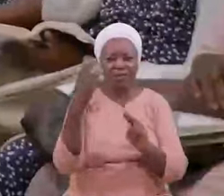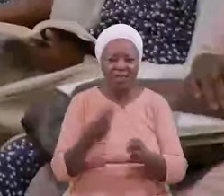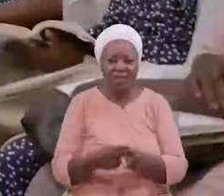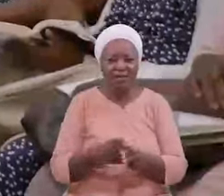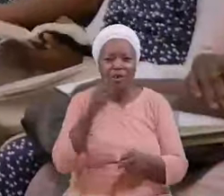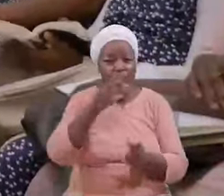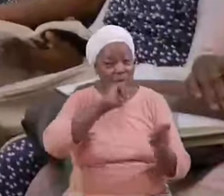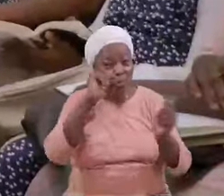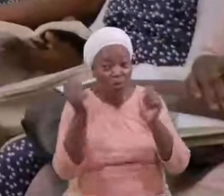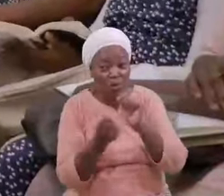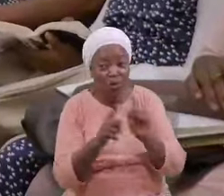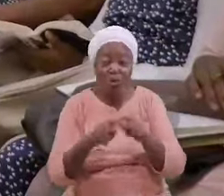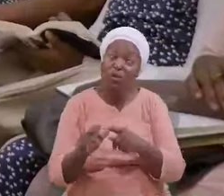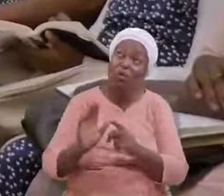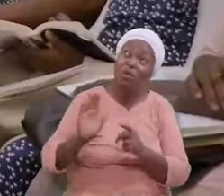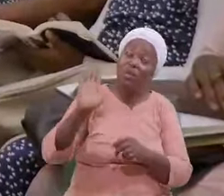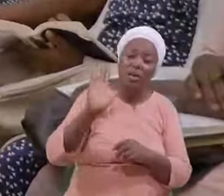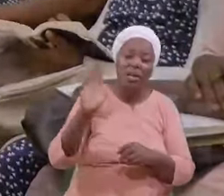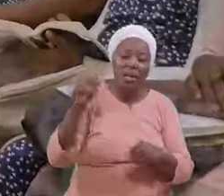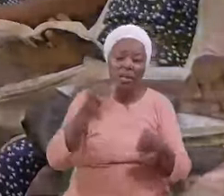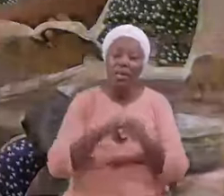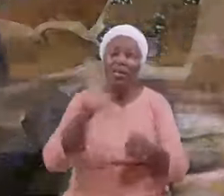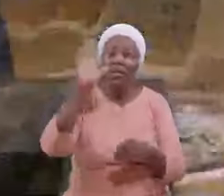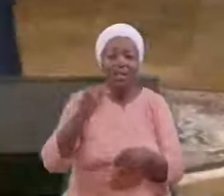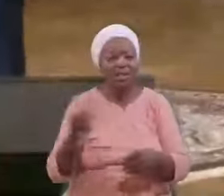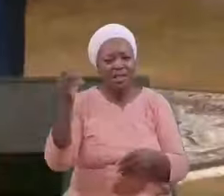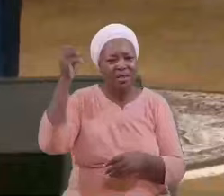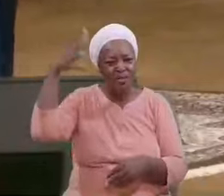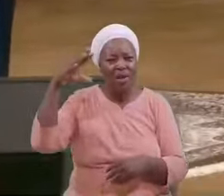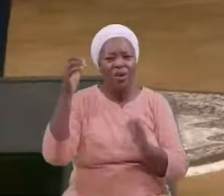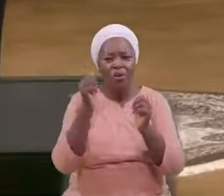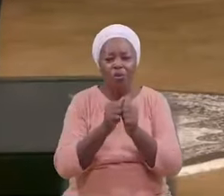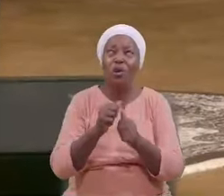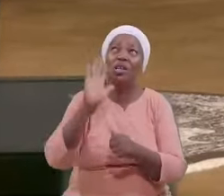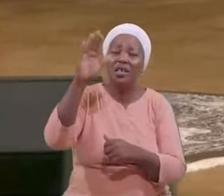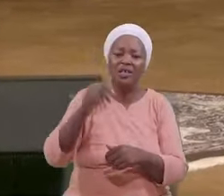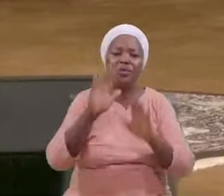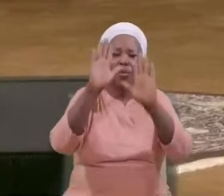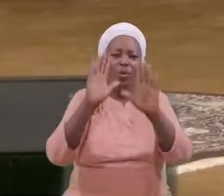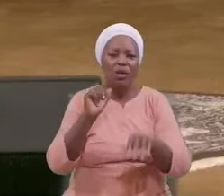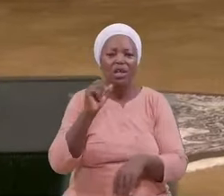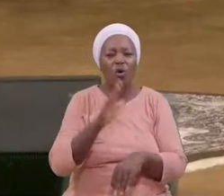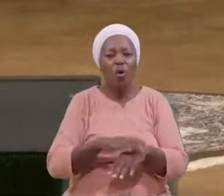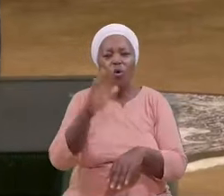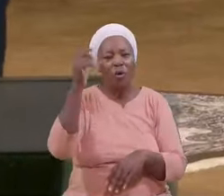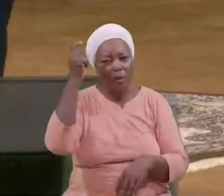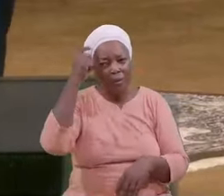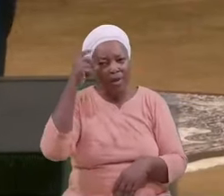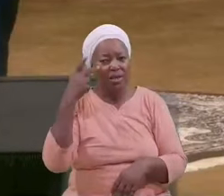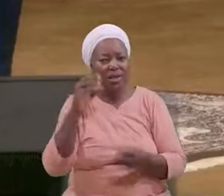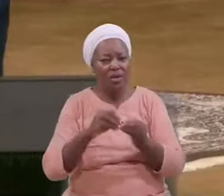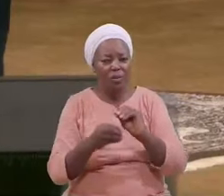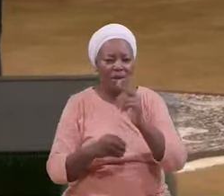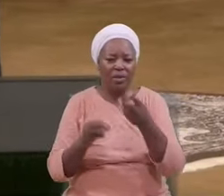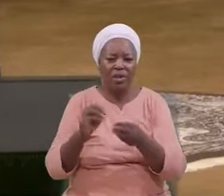Vous tournez vers lui dans sa grâce, avec ses merveilles dans votre esprit. 3.